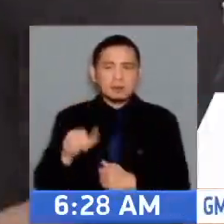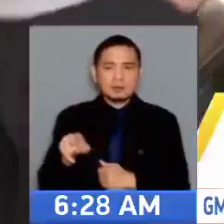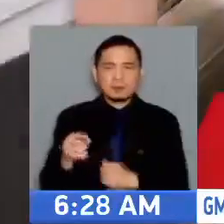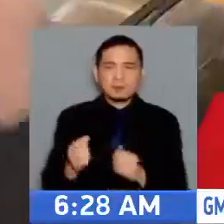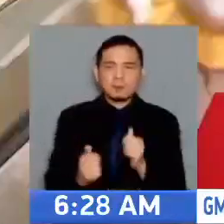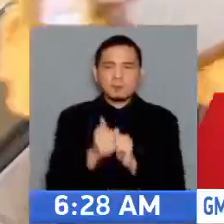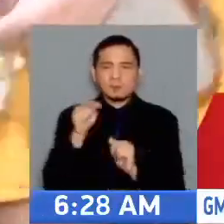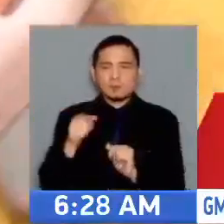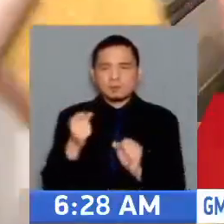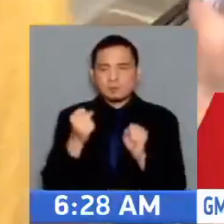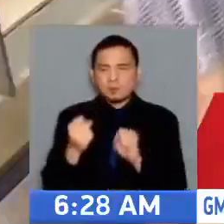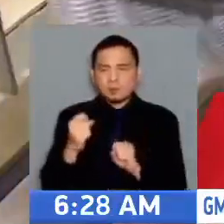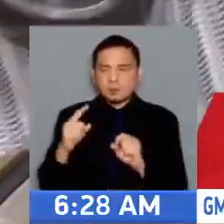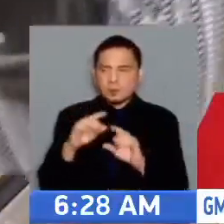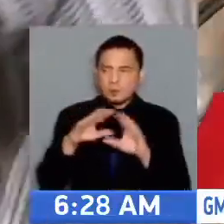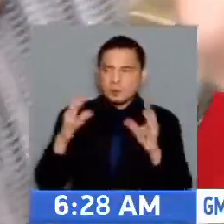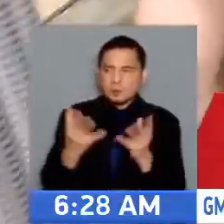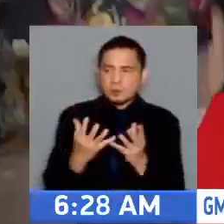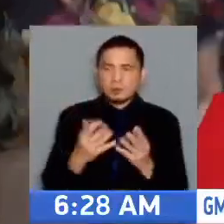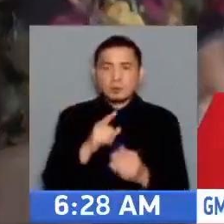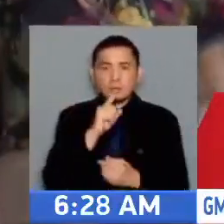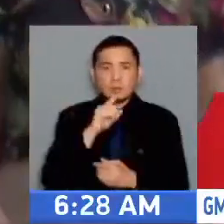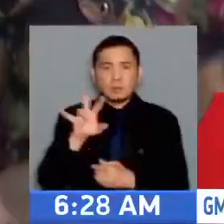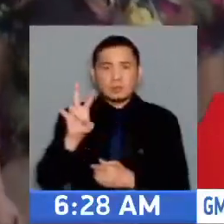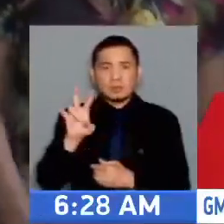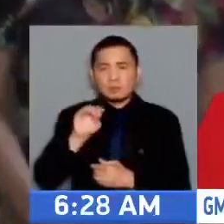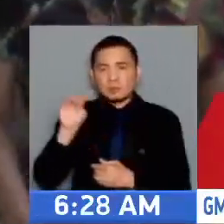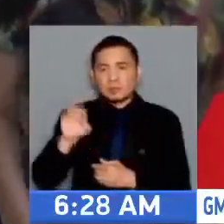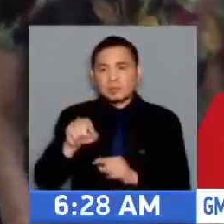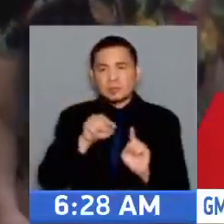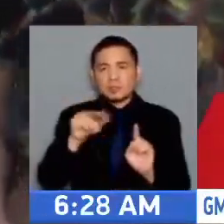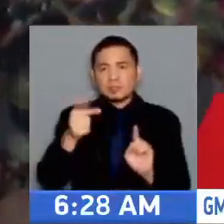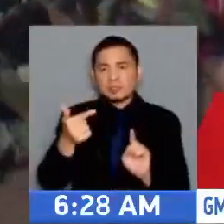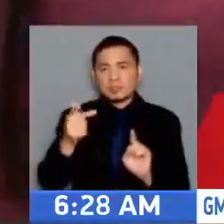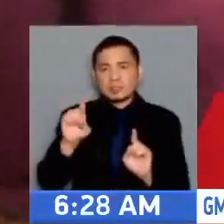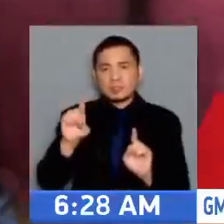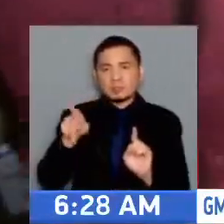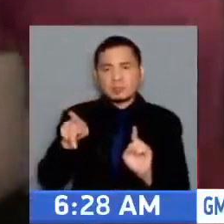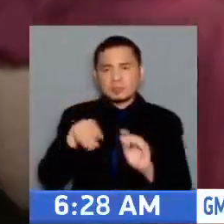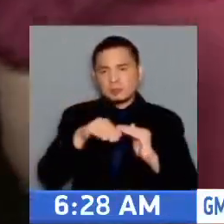sa 7% ang GDP growth rate.